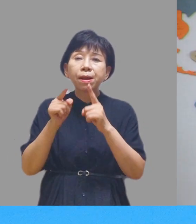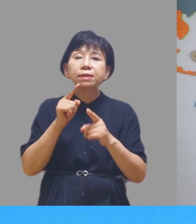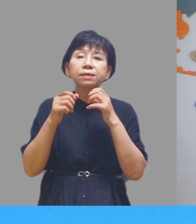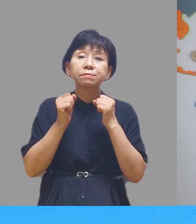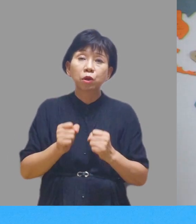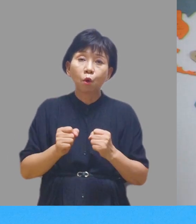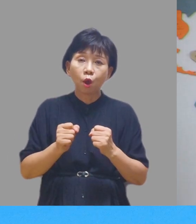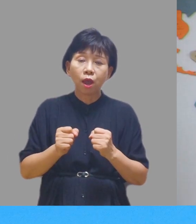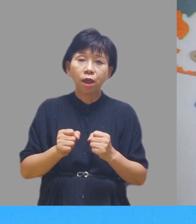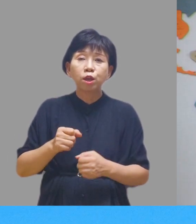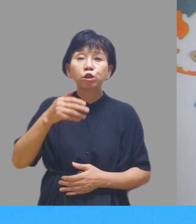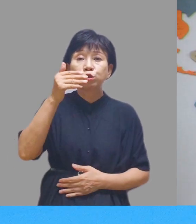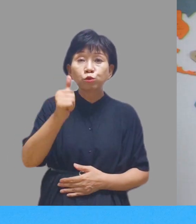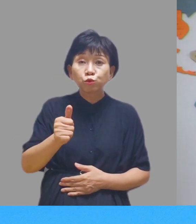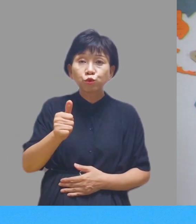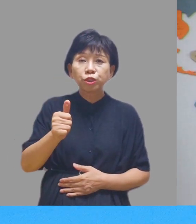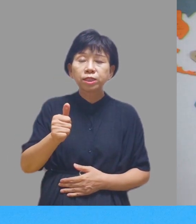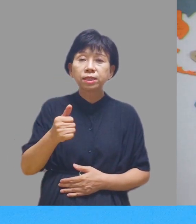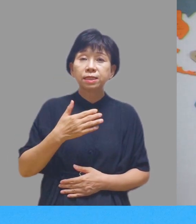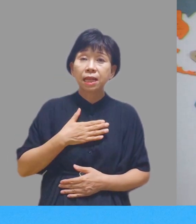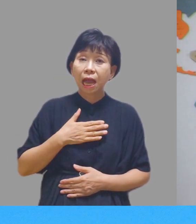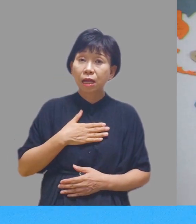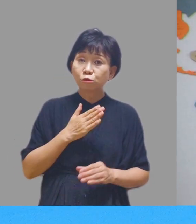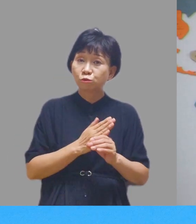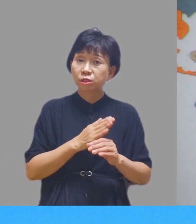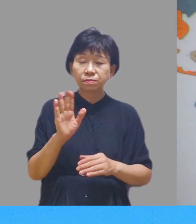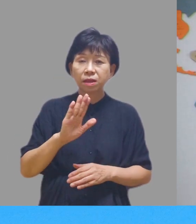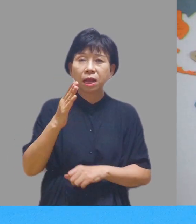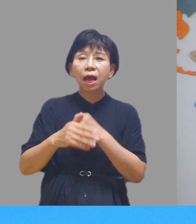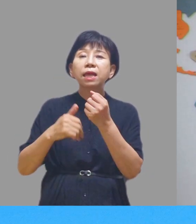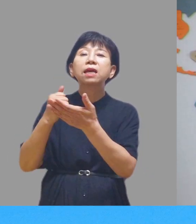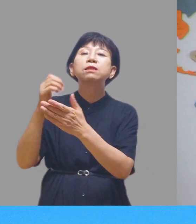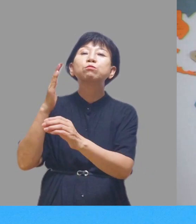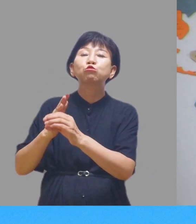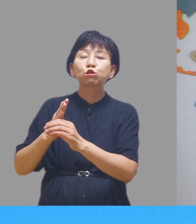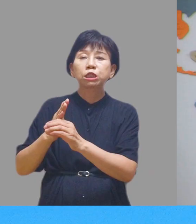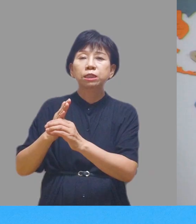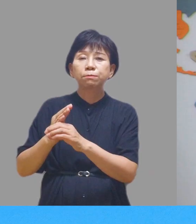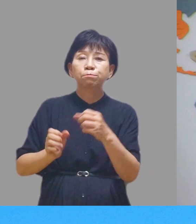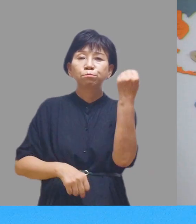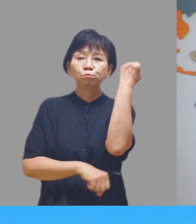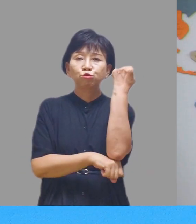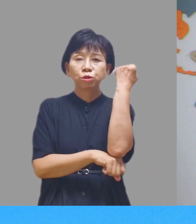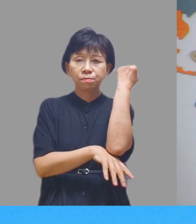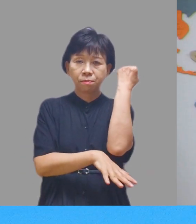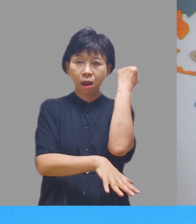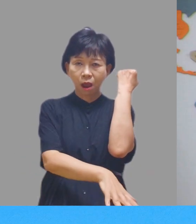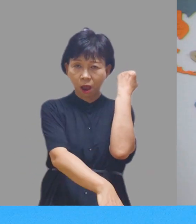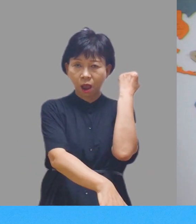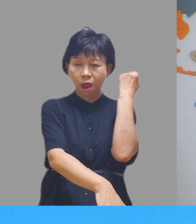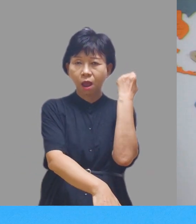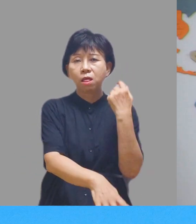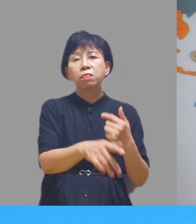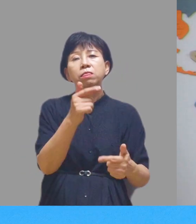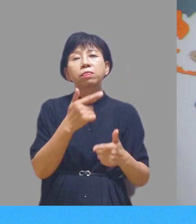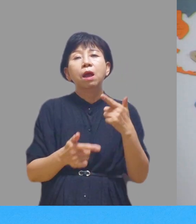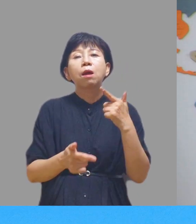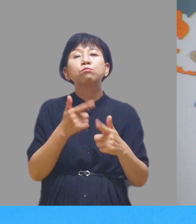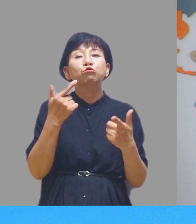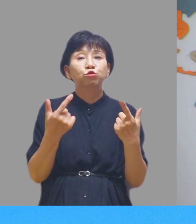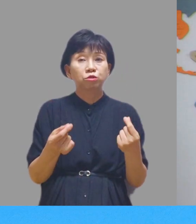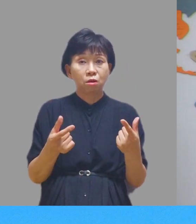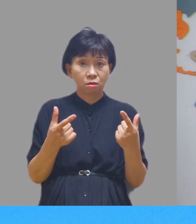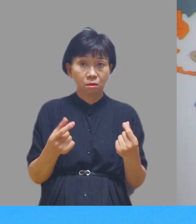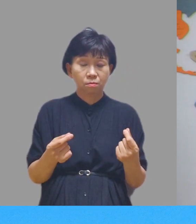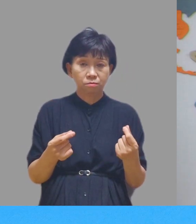이제 바뀌었다라는 의미입니다. 마치 뿌리가 깊이 내려진 나무가요, 계절이 바뀌고 거센